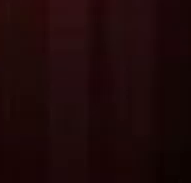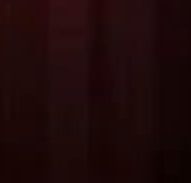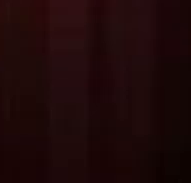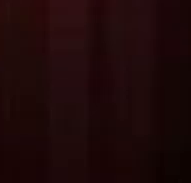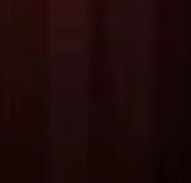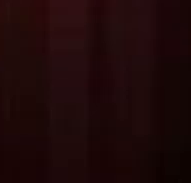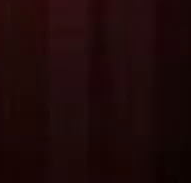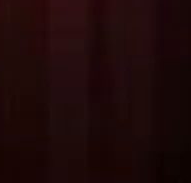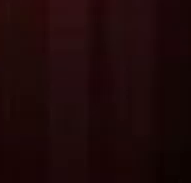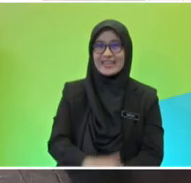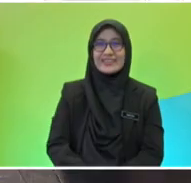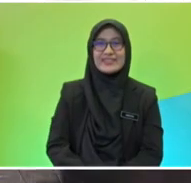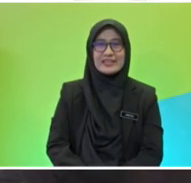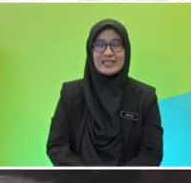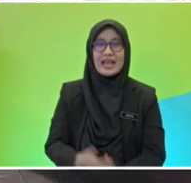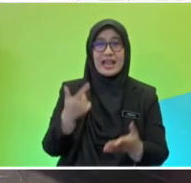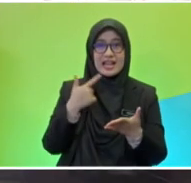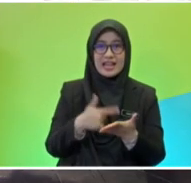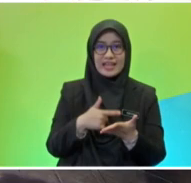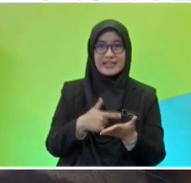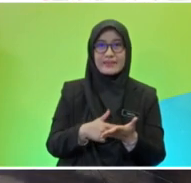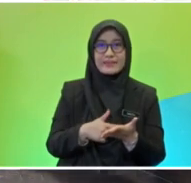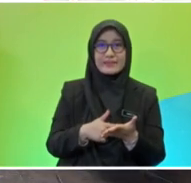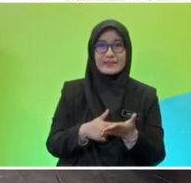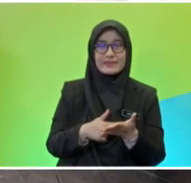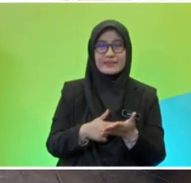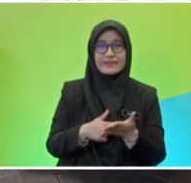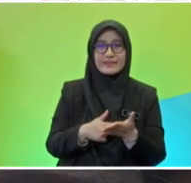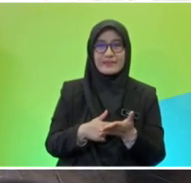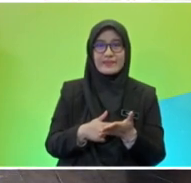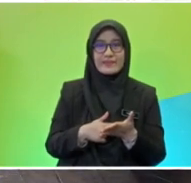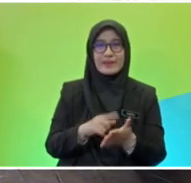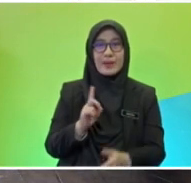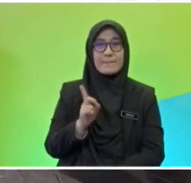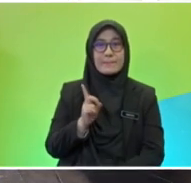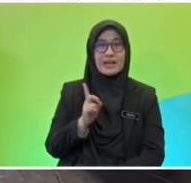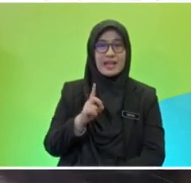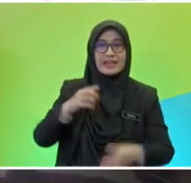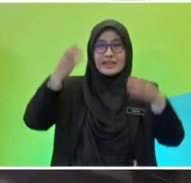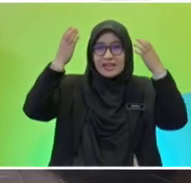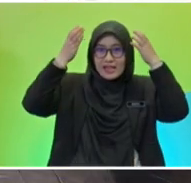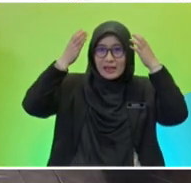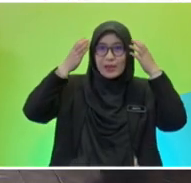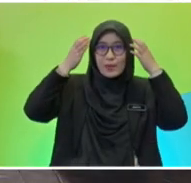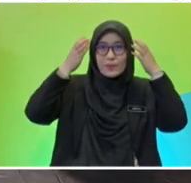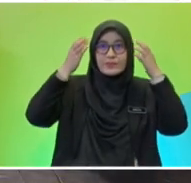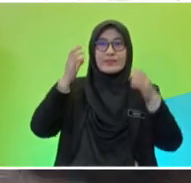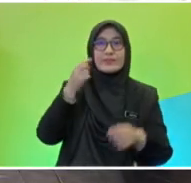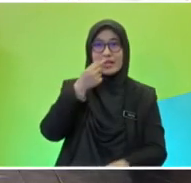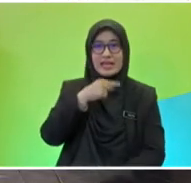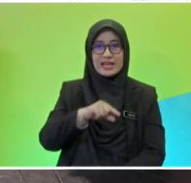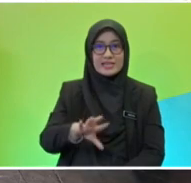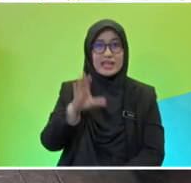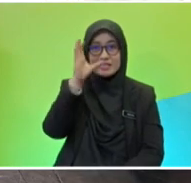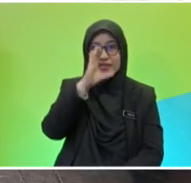Betul. Gajah. Okey Akmal. Mana atau topi gajah kat sini? Dekat situ, cikgu. Pergi cari, pergi cari. Okey, saya pergi